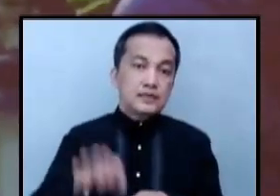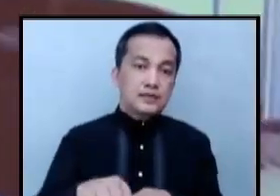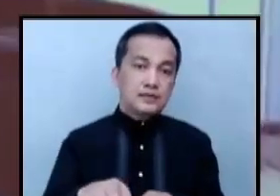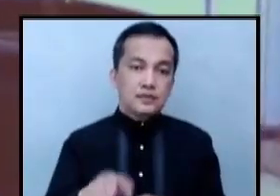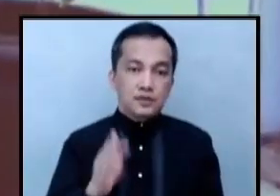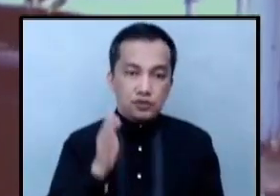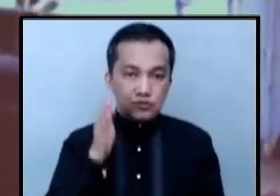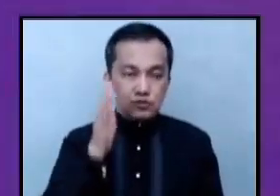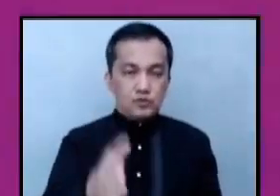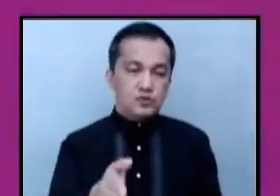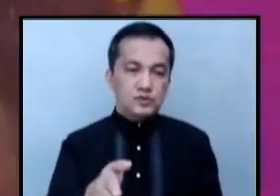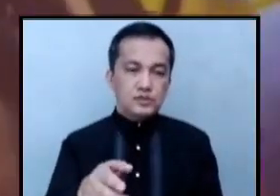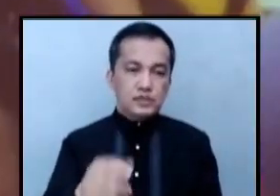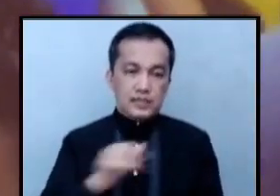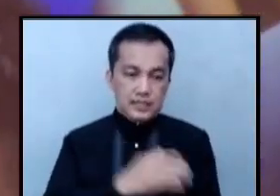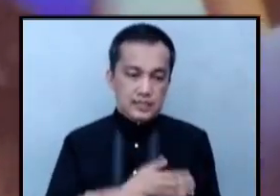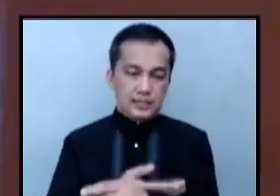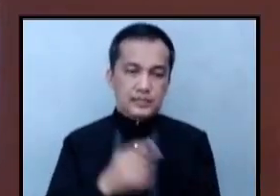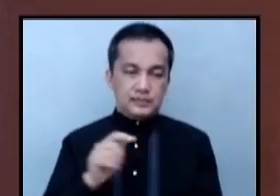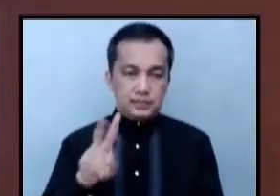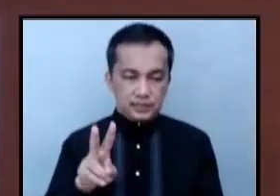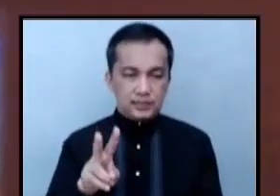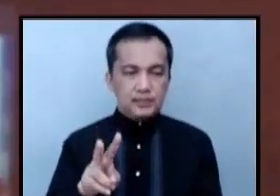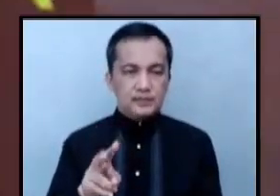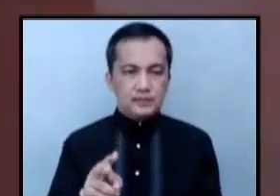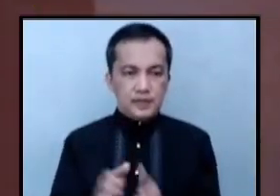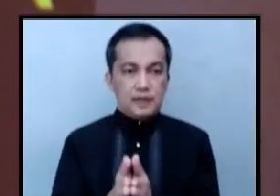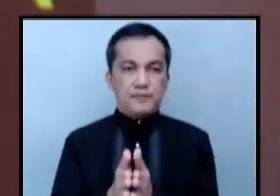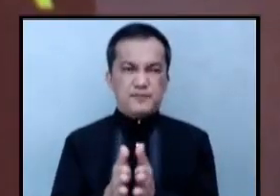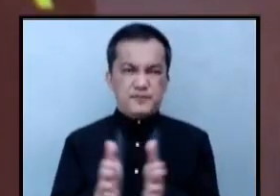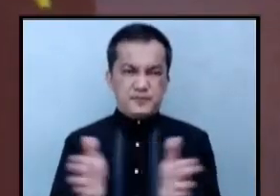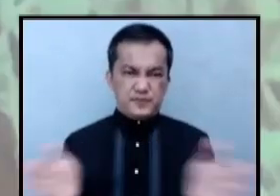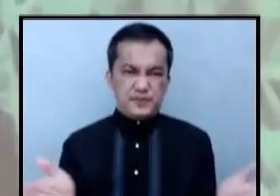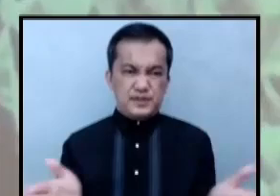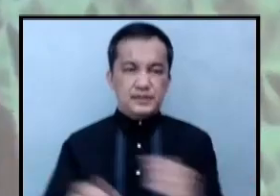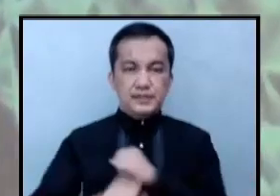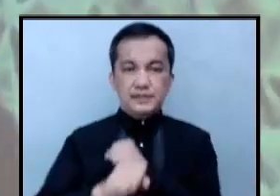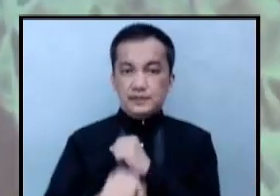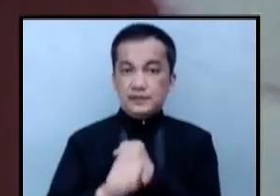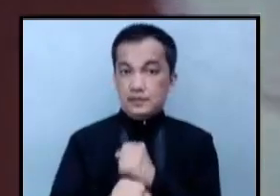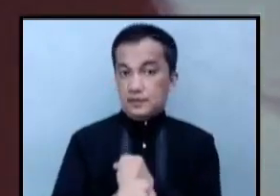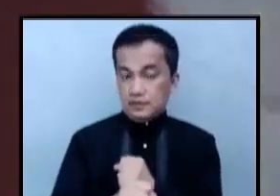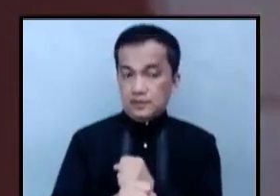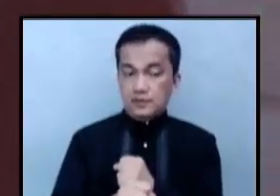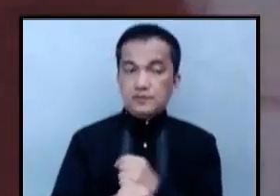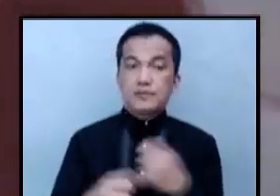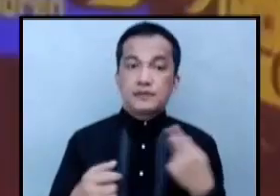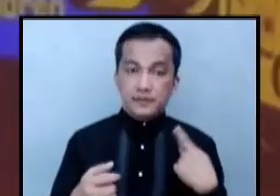ng Anak TV na mas mapalawig pa ang kanilang advokasya na magkaroon ng